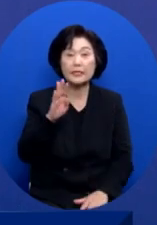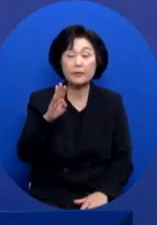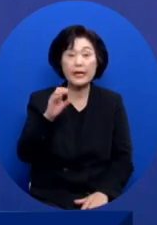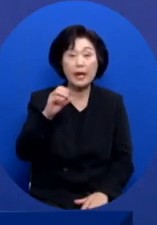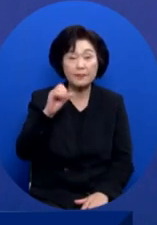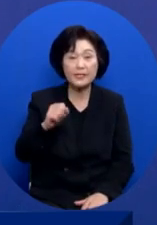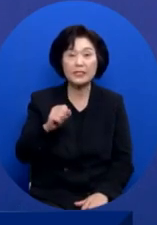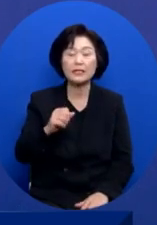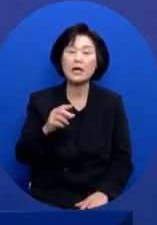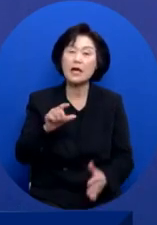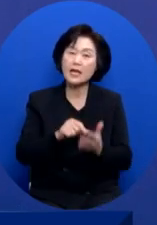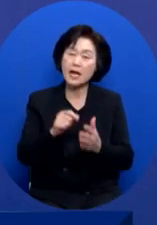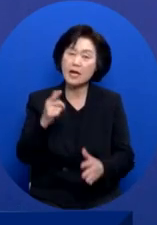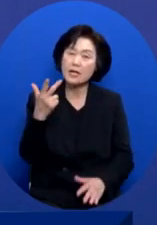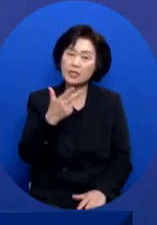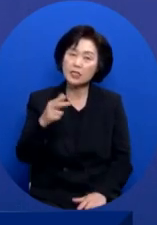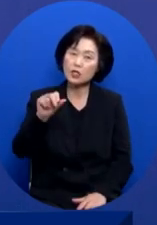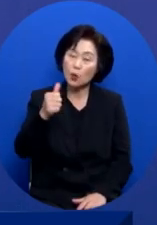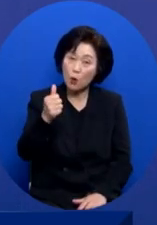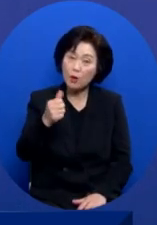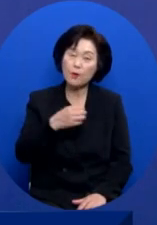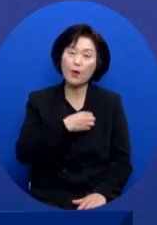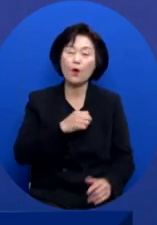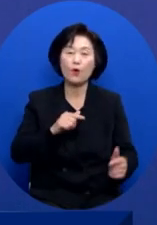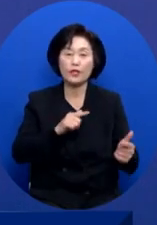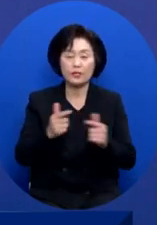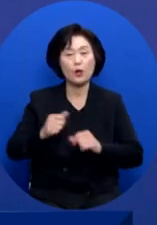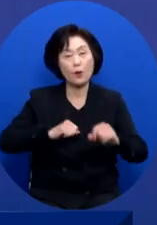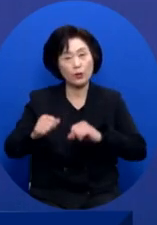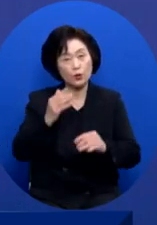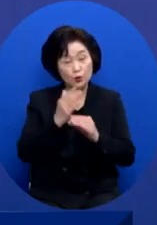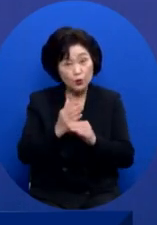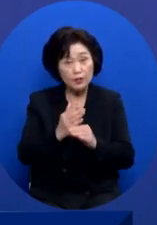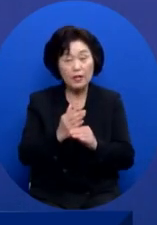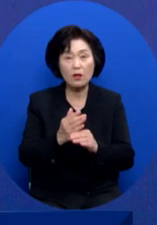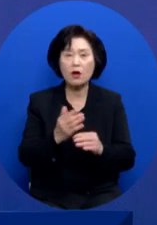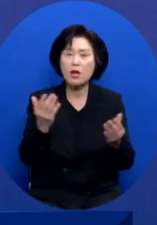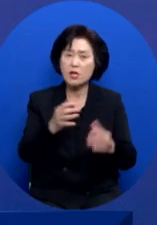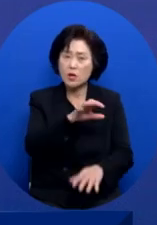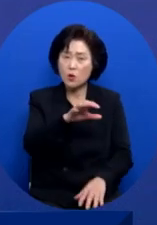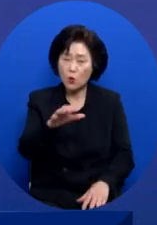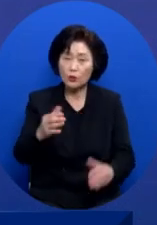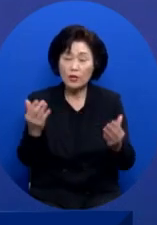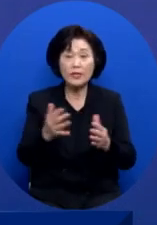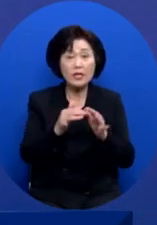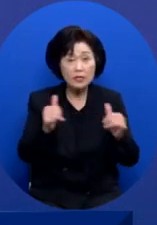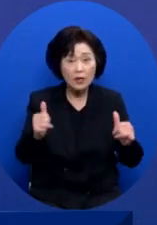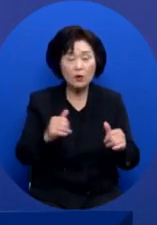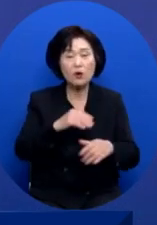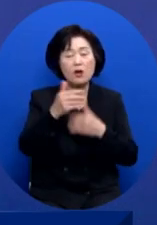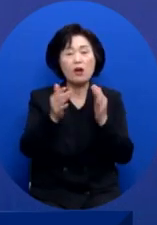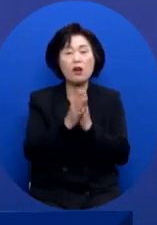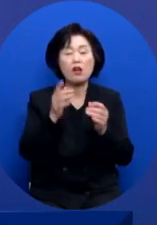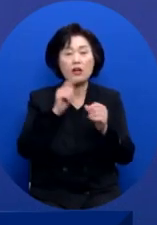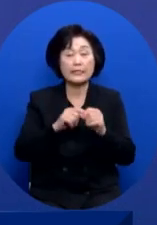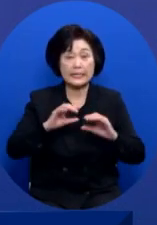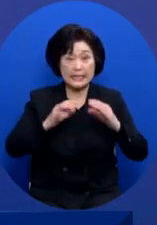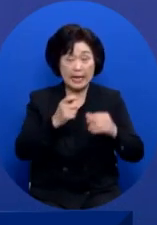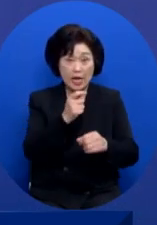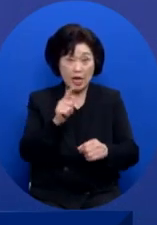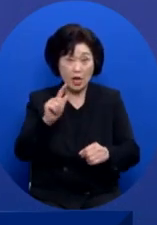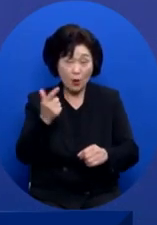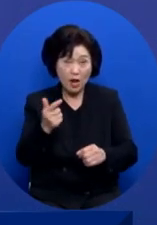집회, 약 7,500여 명의 회원이 활동하고 있는데요. 회원들이 일터 사역자로서 성경적 세계관을 확립하도록